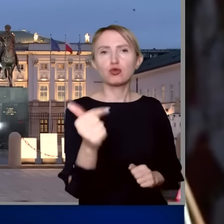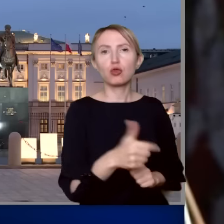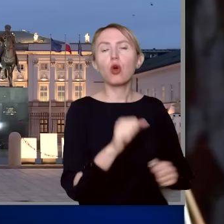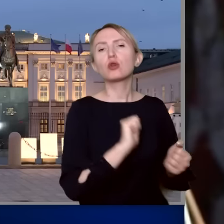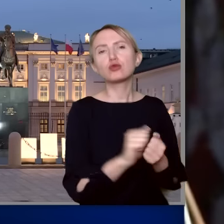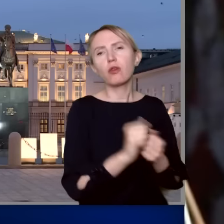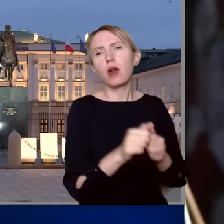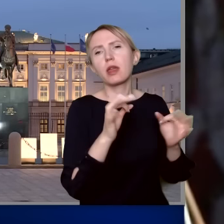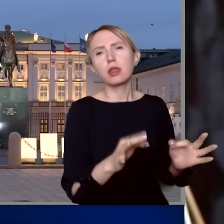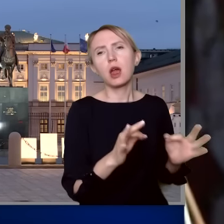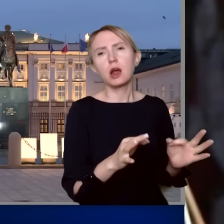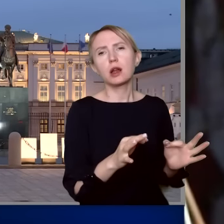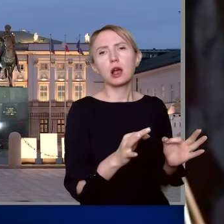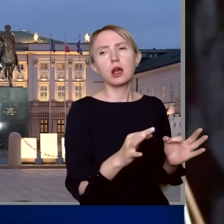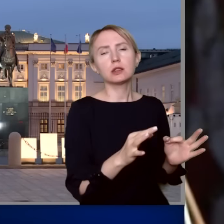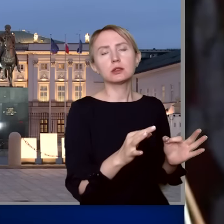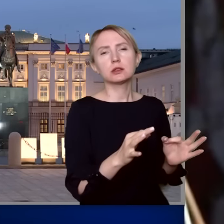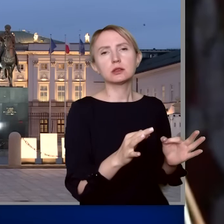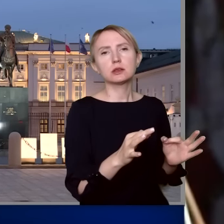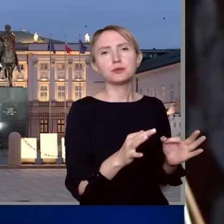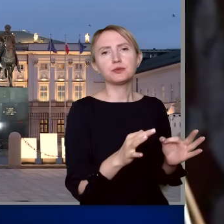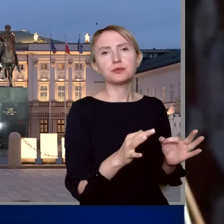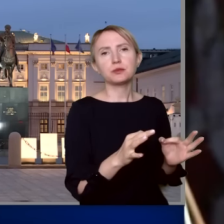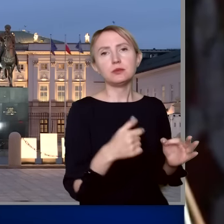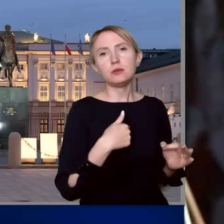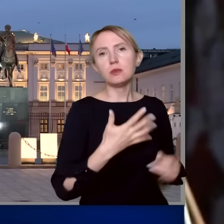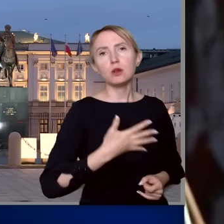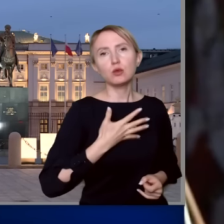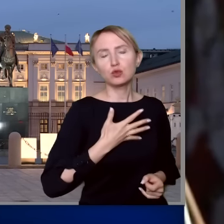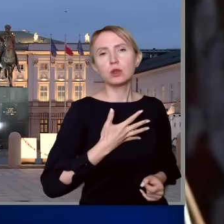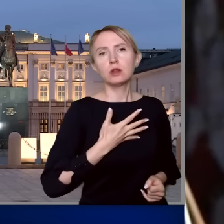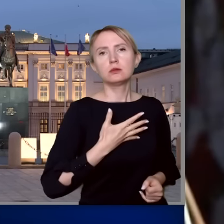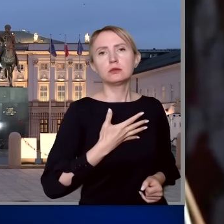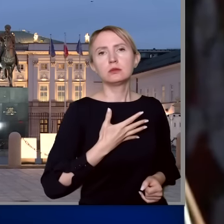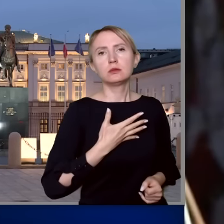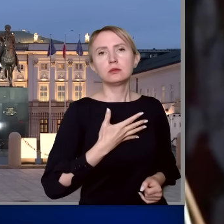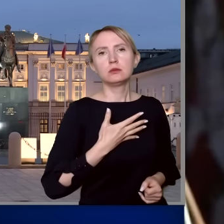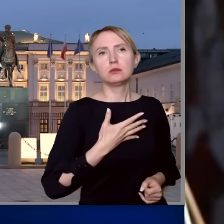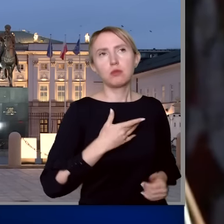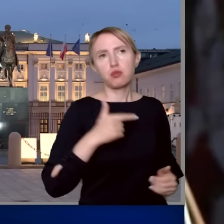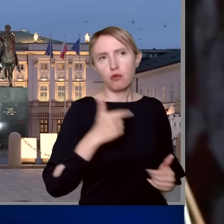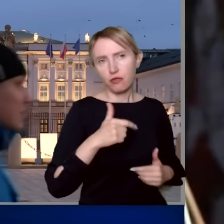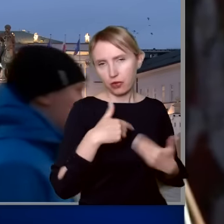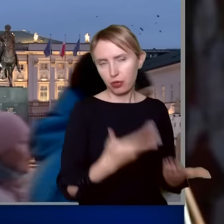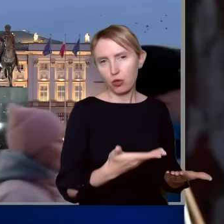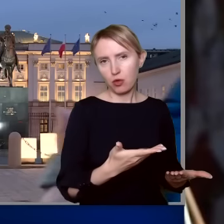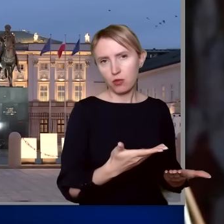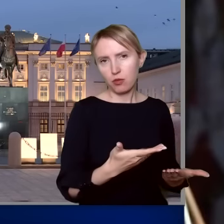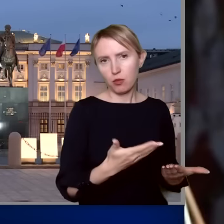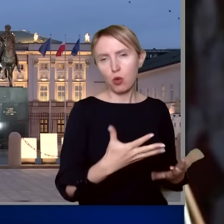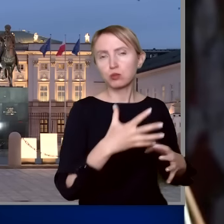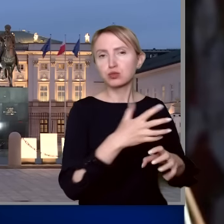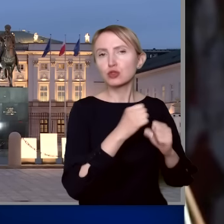chwili będzie, moim zdaniem, jest racjonalne, ponieważ samo